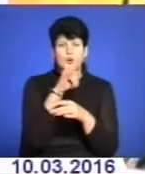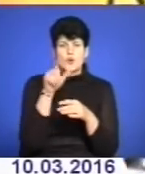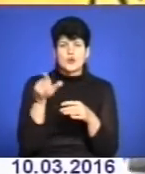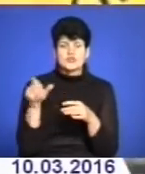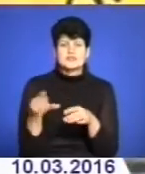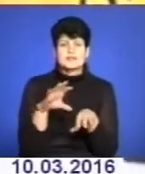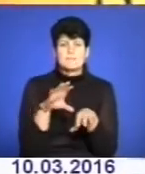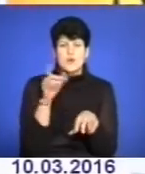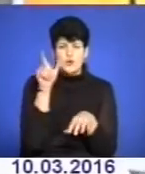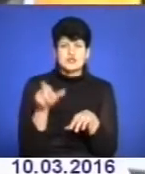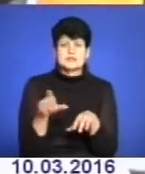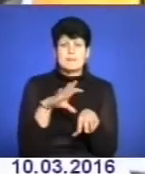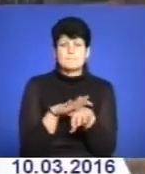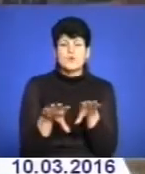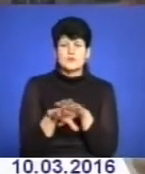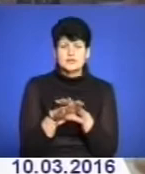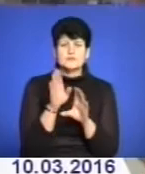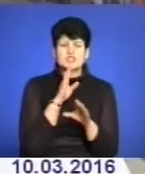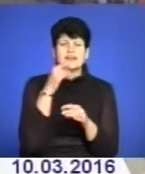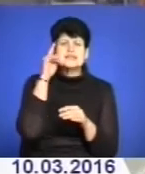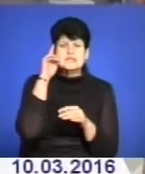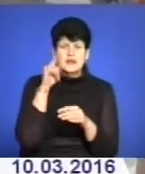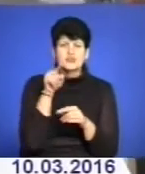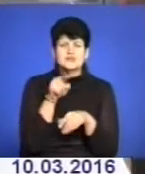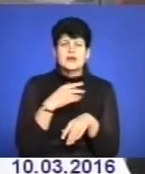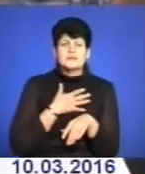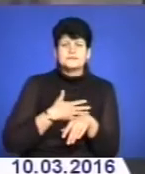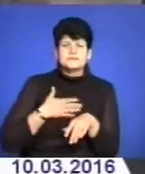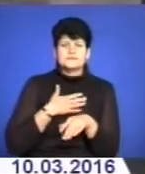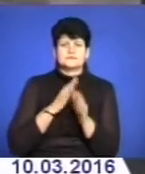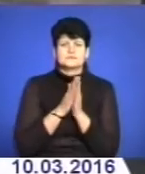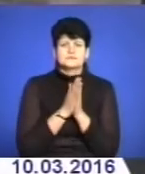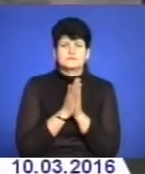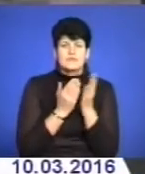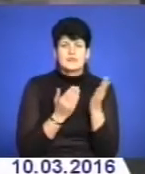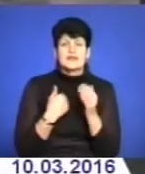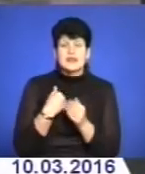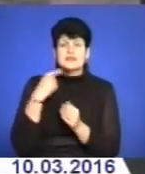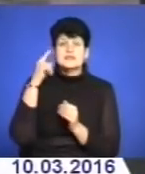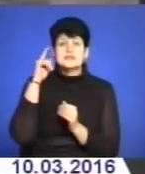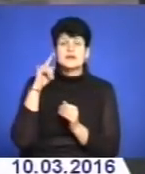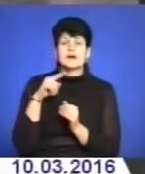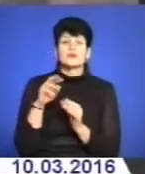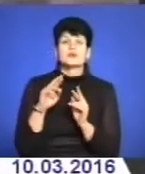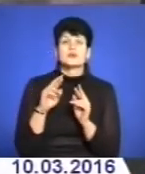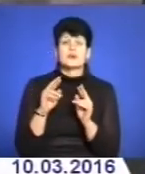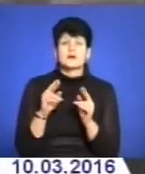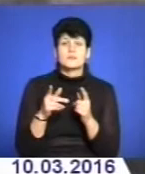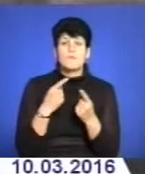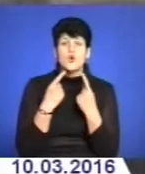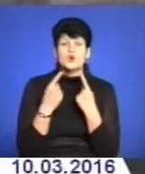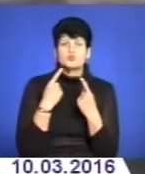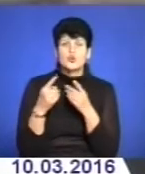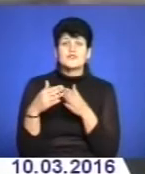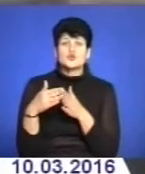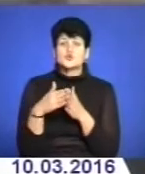записують відеозвернення, аби жінка знала, що за неї вболівають і моляться. Я її знаю так, як... По розмові